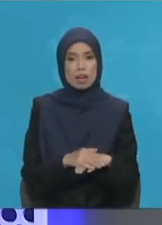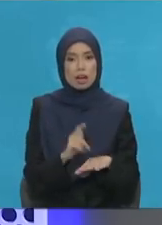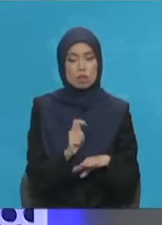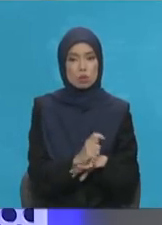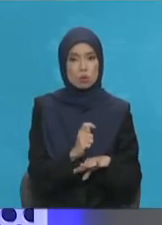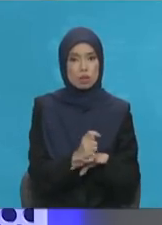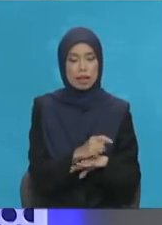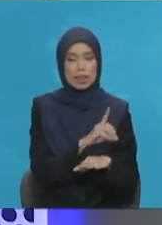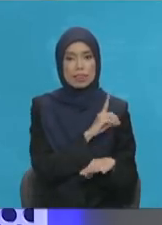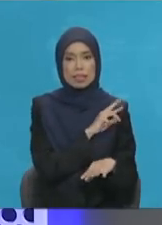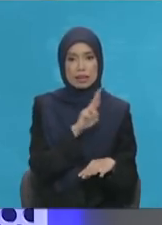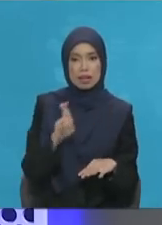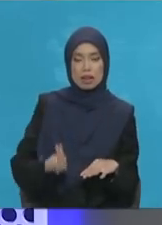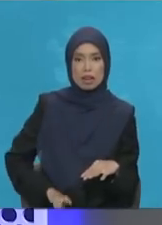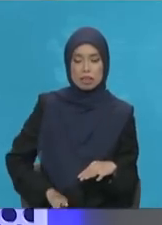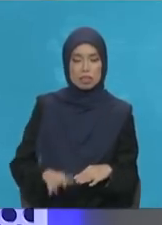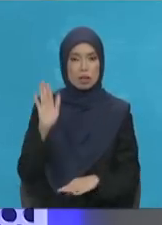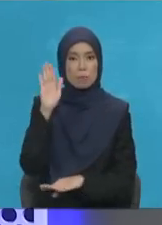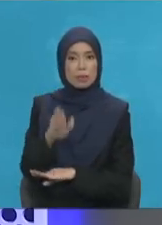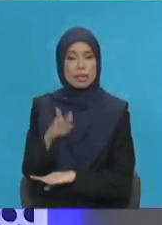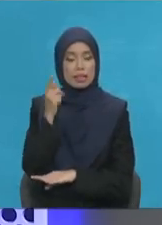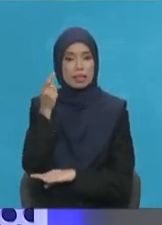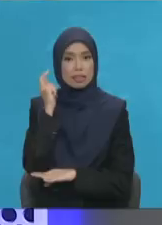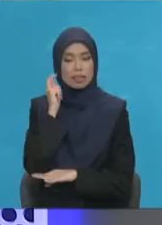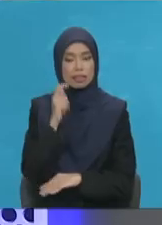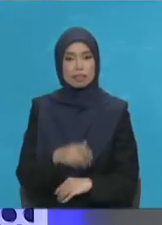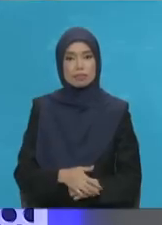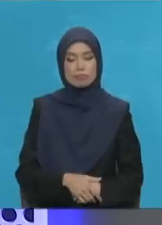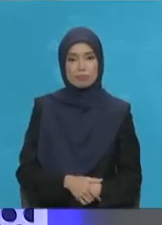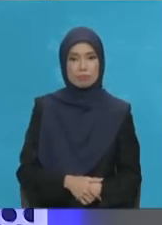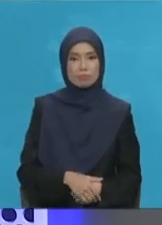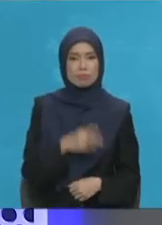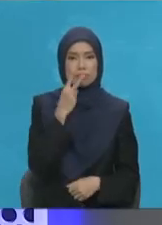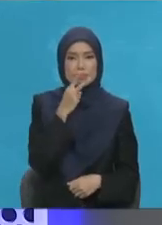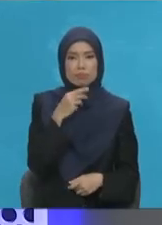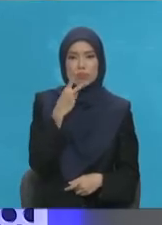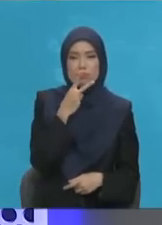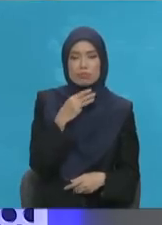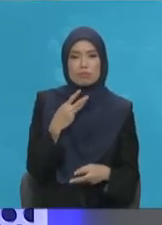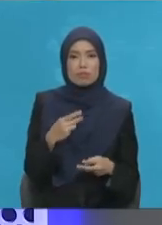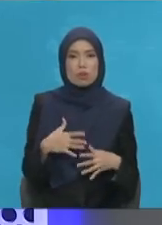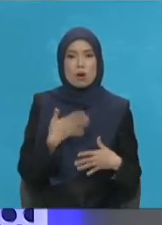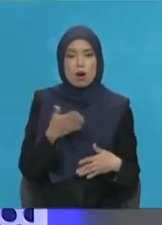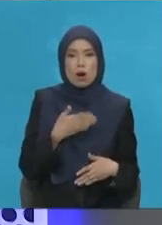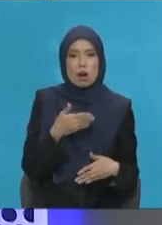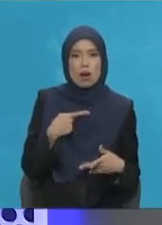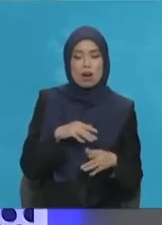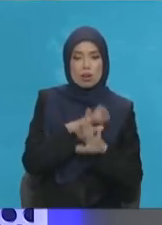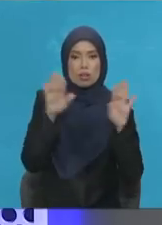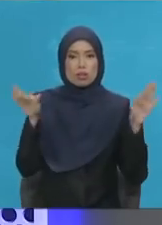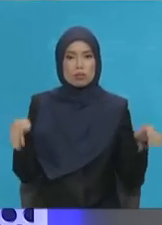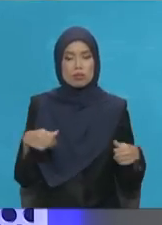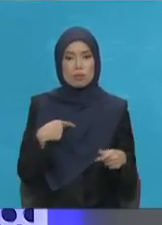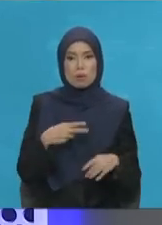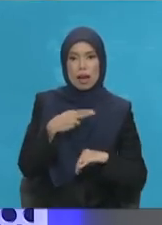raja dan pertunangan di Raja petang tadi kita saksikan suasana Gilang Gemilang itu dalam sorotan istri